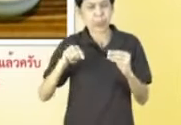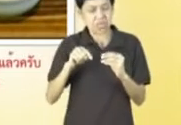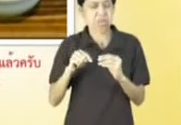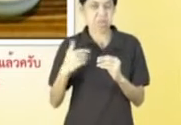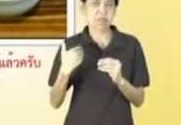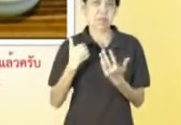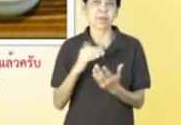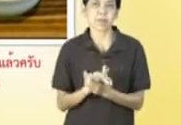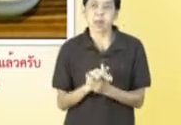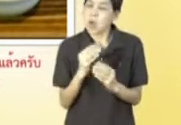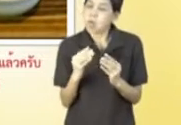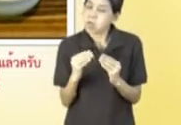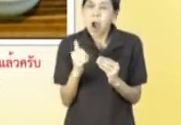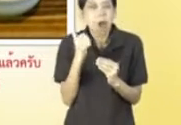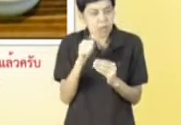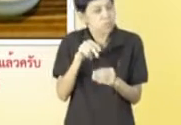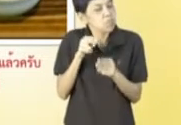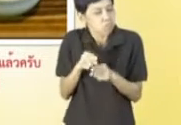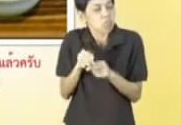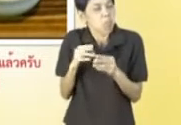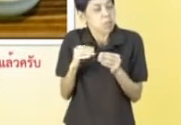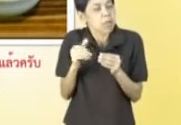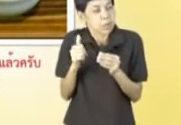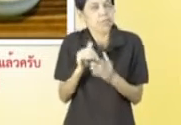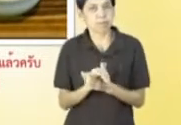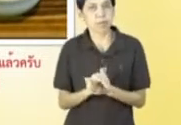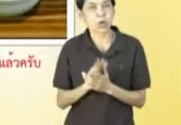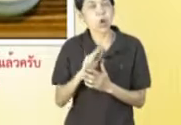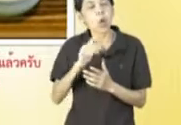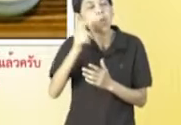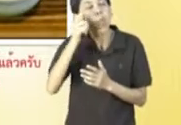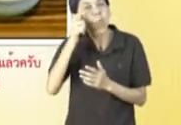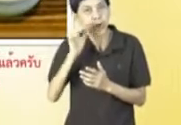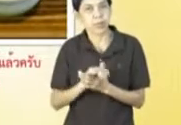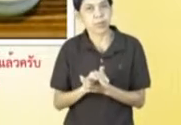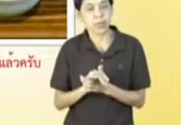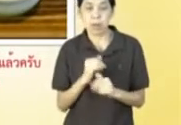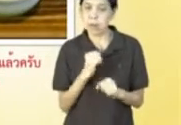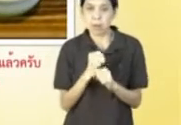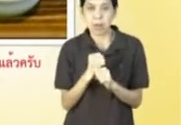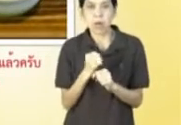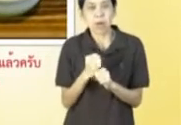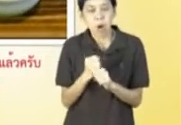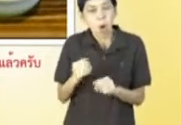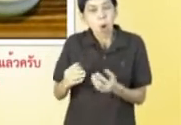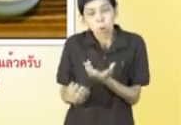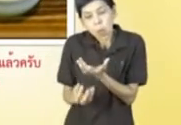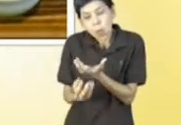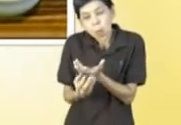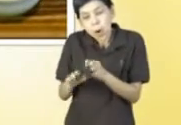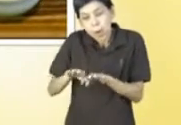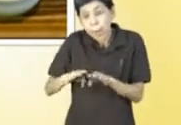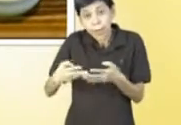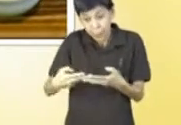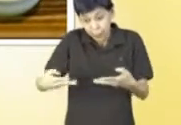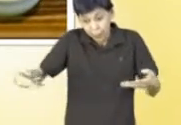เนื้อที่นุ่มอยู่ในตัวของอัวอยู่แล้ว ย่างย่างด้วยไฟแรง ไฟอ่อน ไ ฟอ่อน ไฟอ่อน ย่างให้แห้งนะ